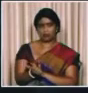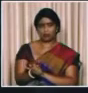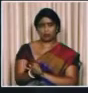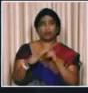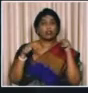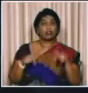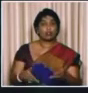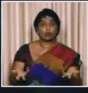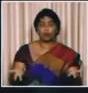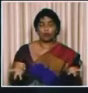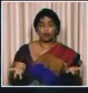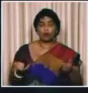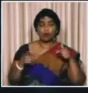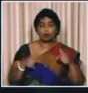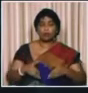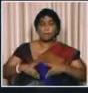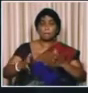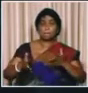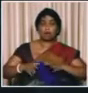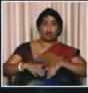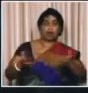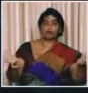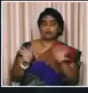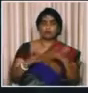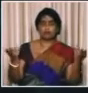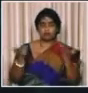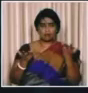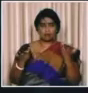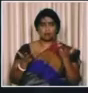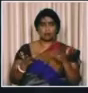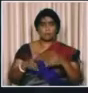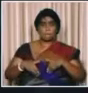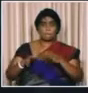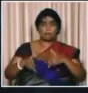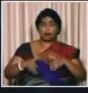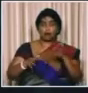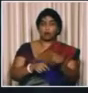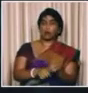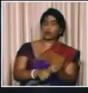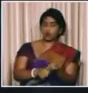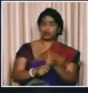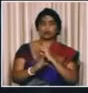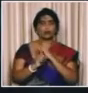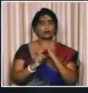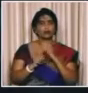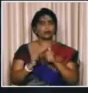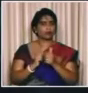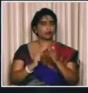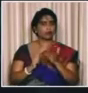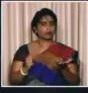ඔව් දැන් වෙලා තියෙන මොකද්ද දැන් පාරෙන් එළියට එන්න දෙන්නේ නැහැ පාරෙන් එළියට එන්න දෙලා පහර දීමේ සංස්කෘතියක් නිර්මාණය වෙමින්